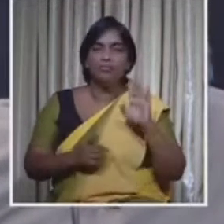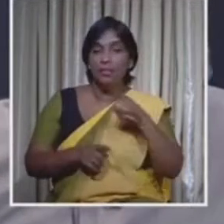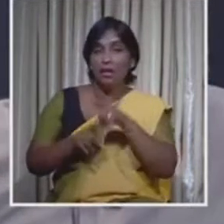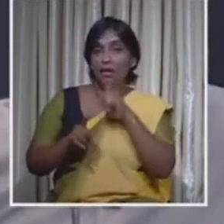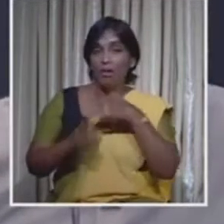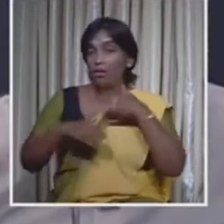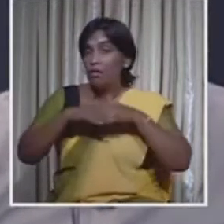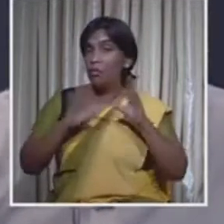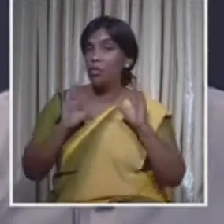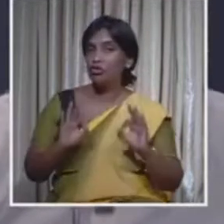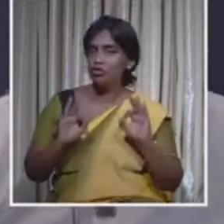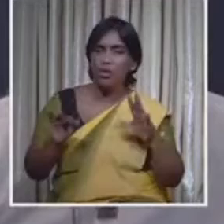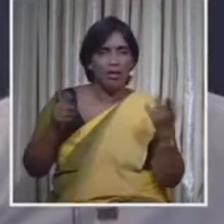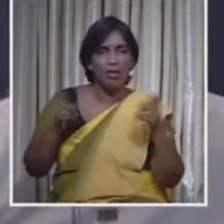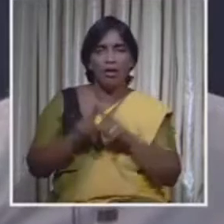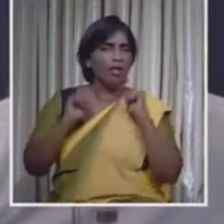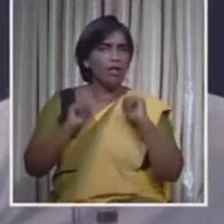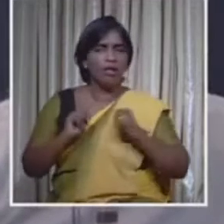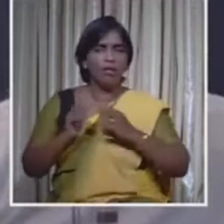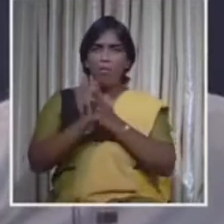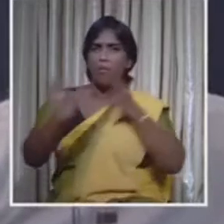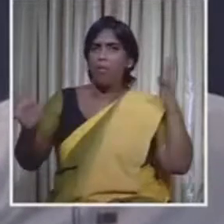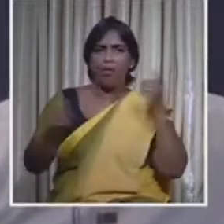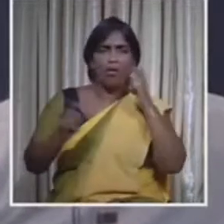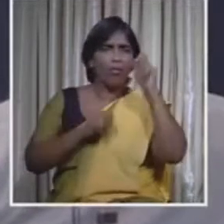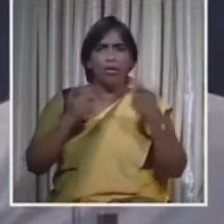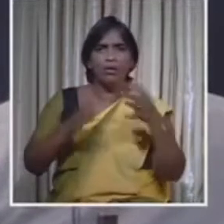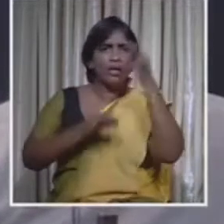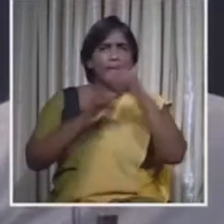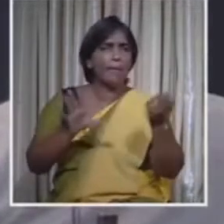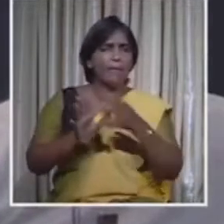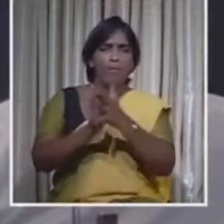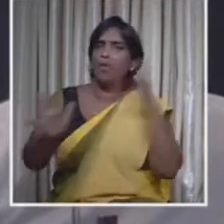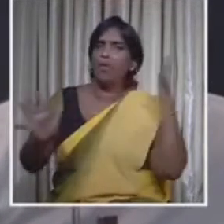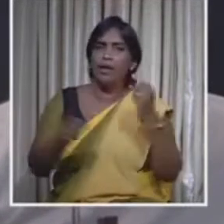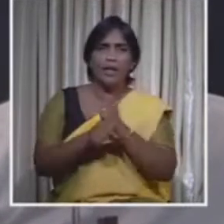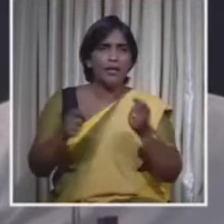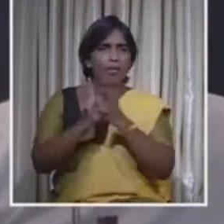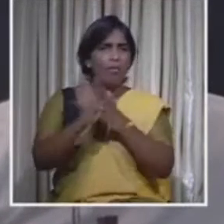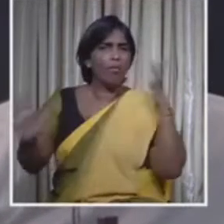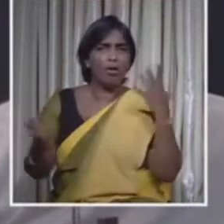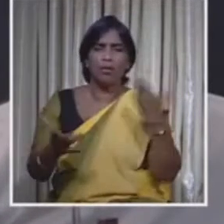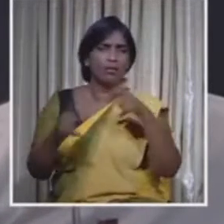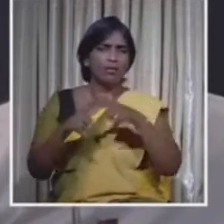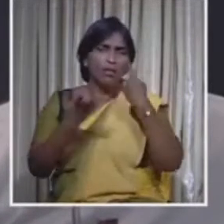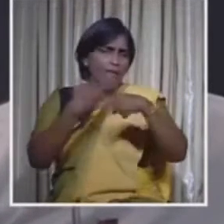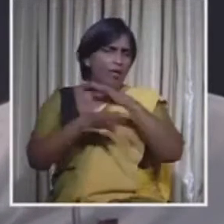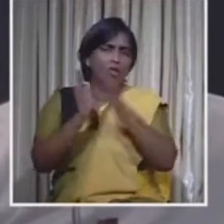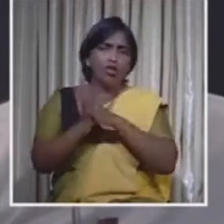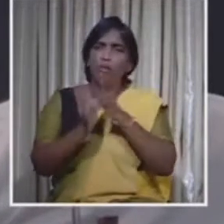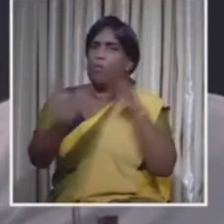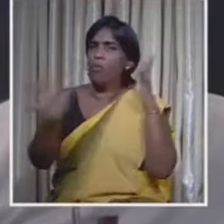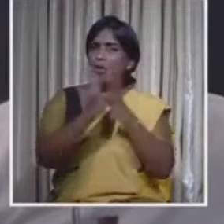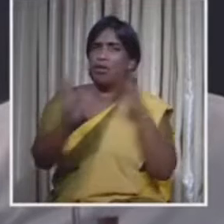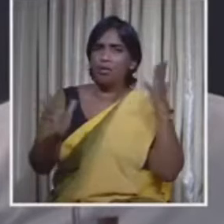ඒකට මූණ දෙන්න සූදානම් එහෙම නැත්තම් ඇයි මේ අද පෝලිං ගහලා ඉන්නේ මිනිස්සු ඇයි කිරිපිටි වලට පෝලිං ඇයි ගෑස් වලට පෝලිං ඇයි හැම එකටම පෝලිං හැදිලා